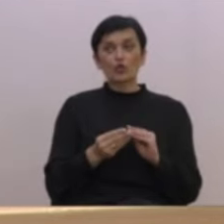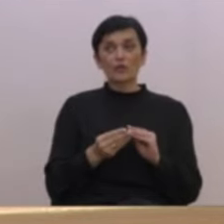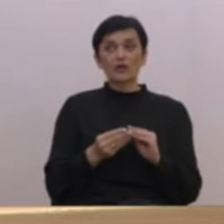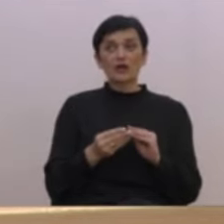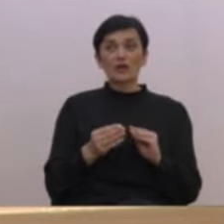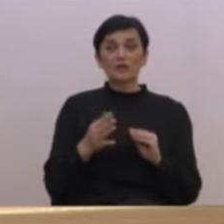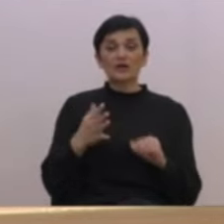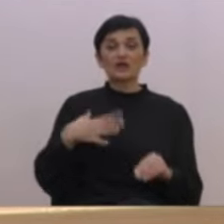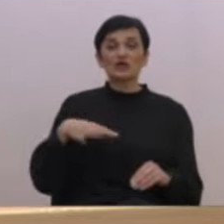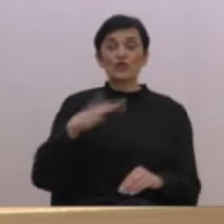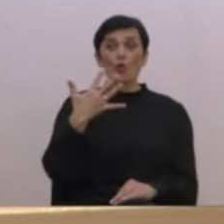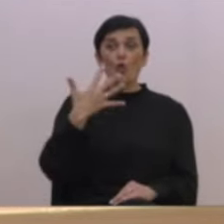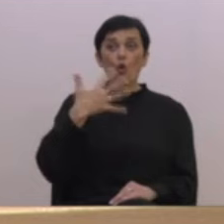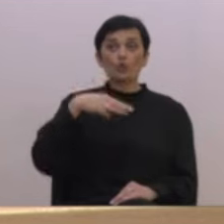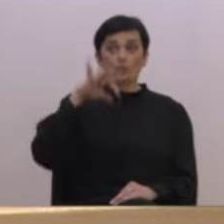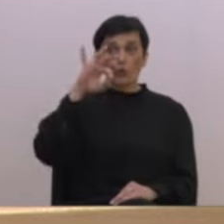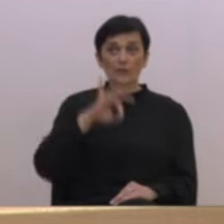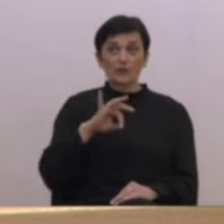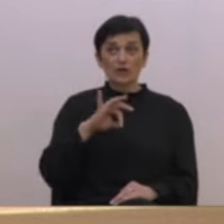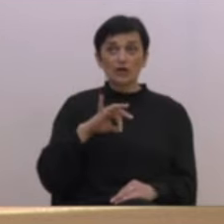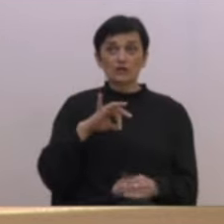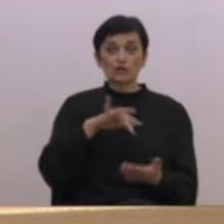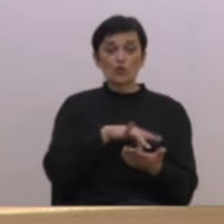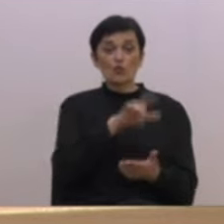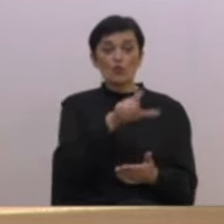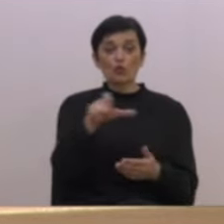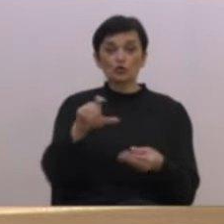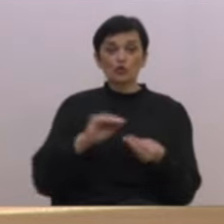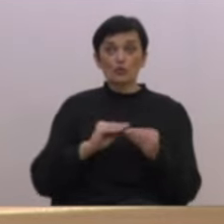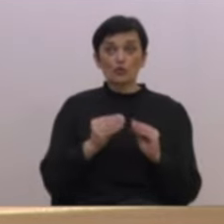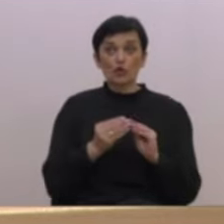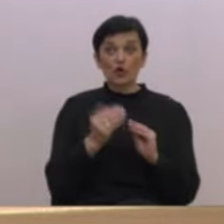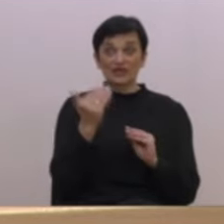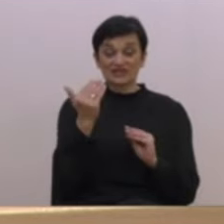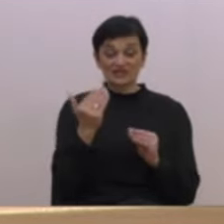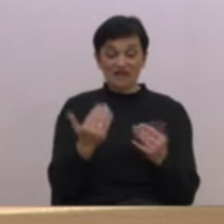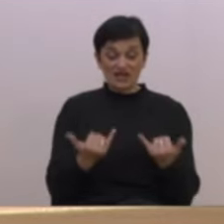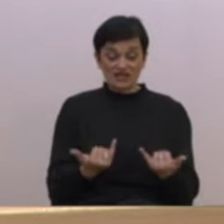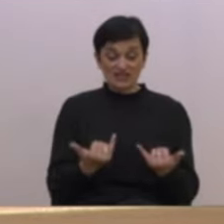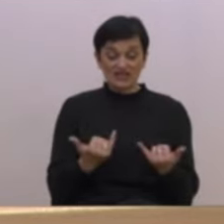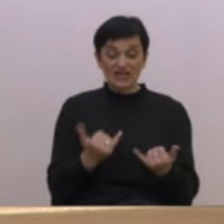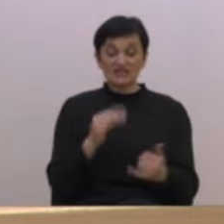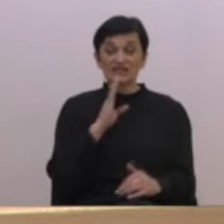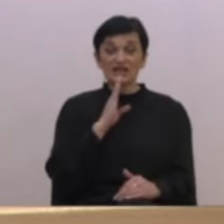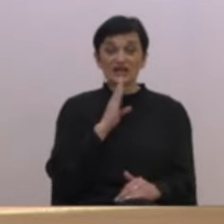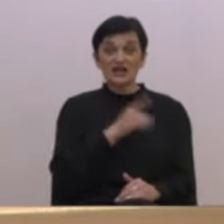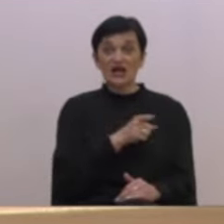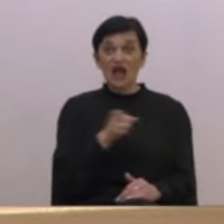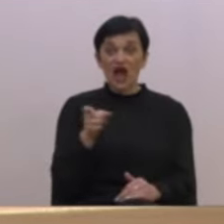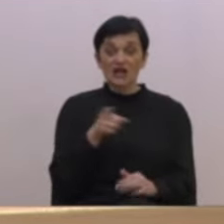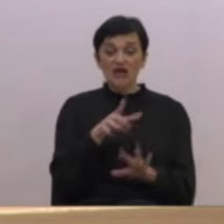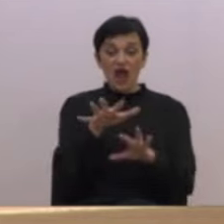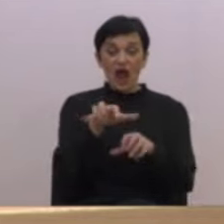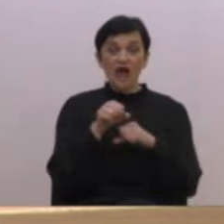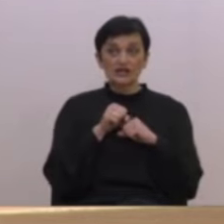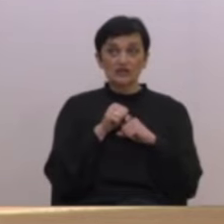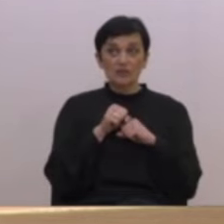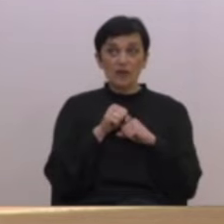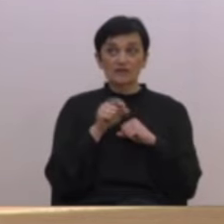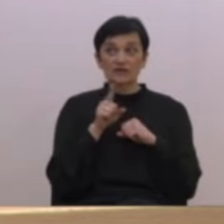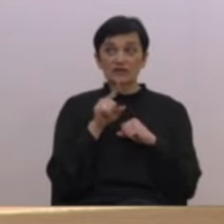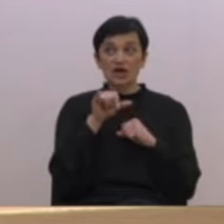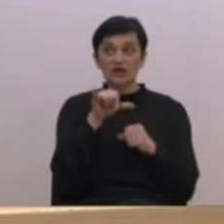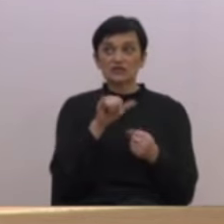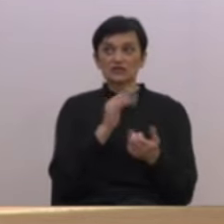ქვეყნის 50% მოსახლეობის პრობლემებზე და თქვენ დღეს ამ ქალებს იმასაც ართმევთ, რაც